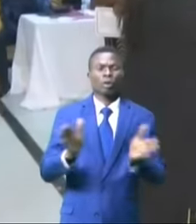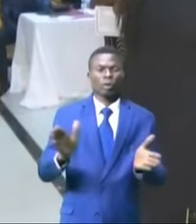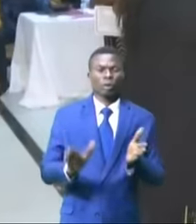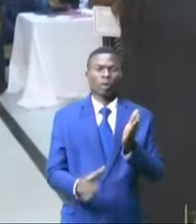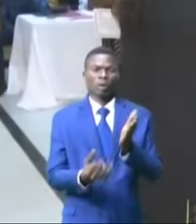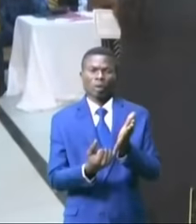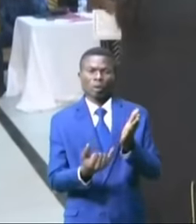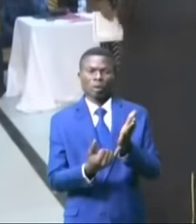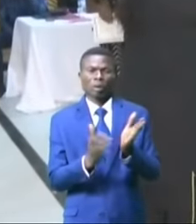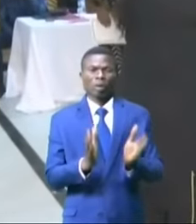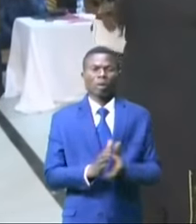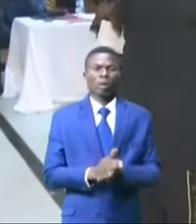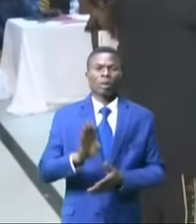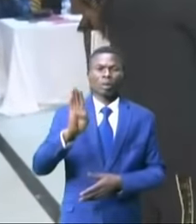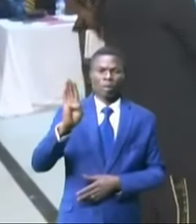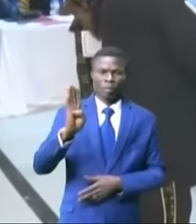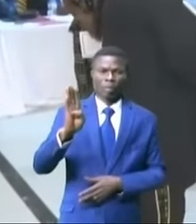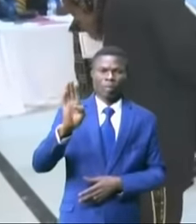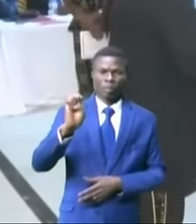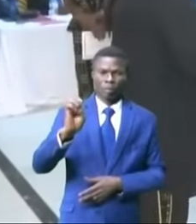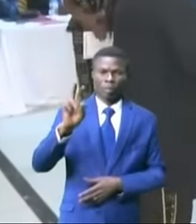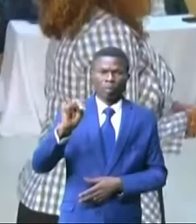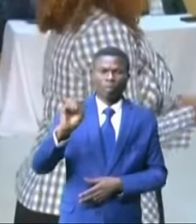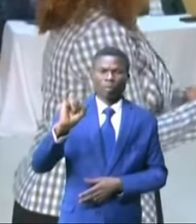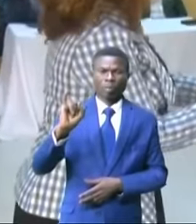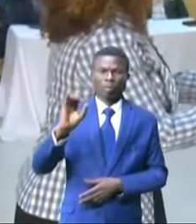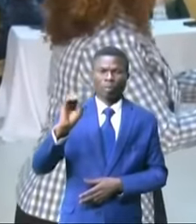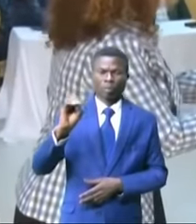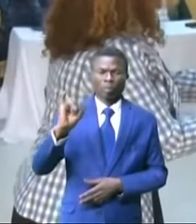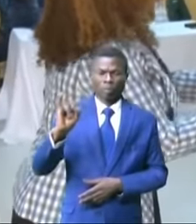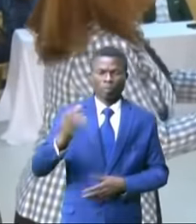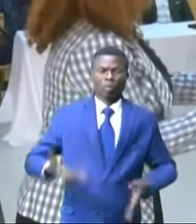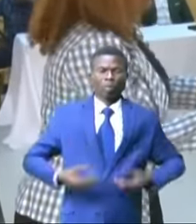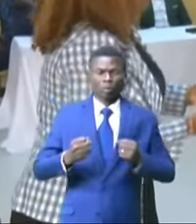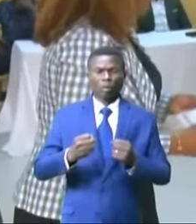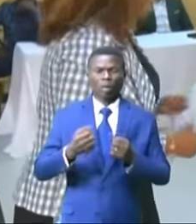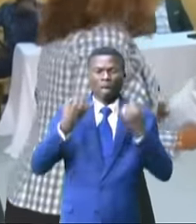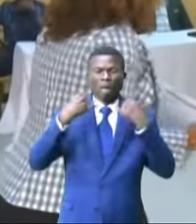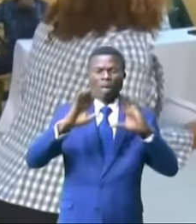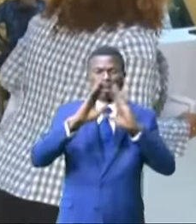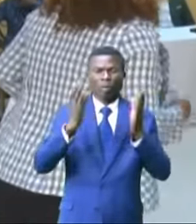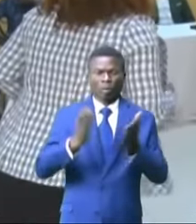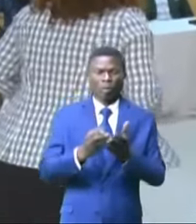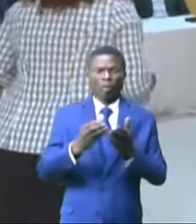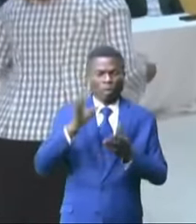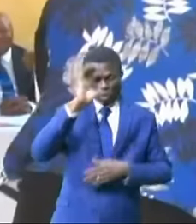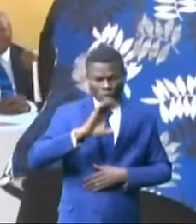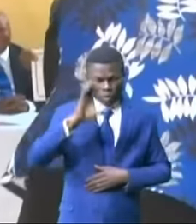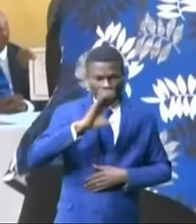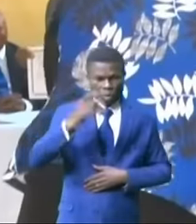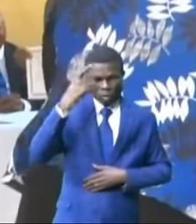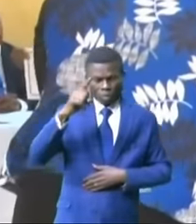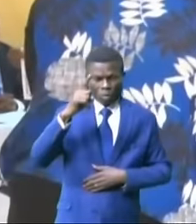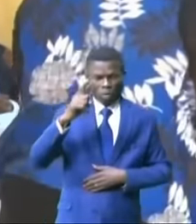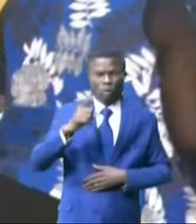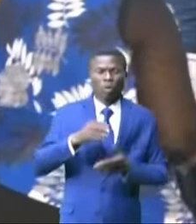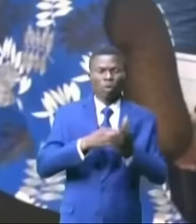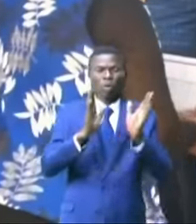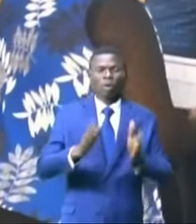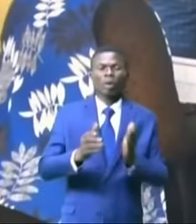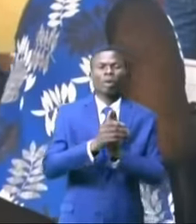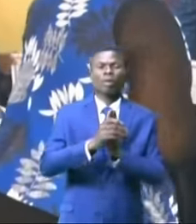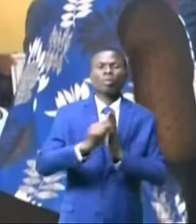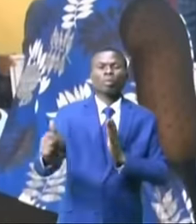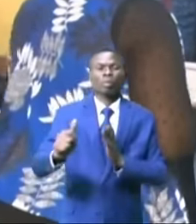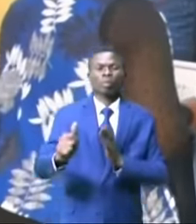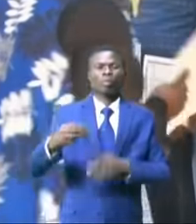l'ARMP, Benoît Kadikat, était l'homme le plus heureux s'il a rappelé le fruit de sa recherche pour son master, dont la